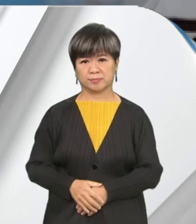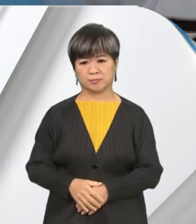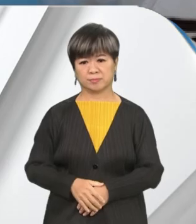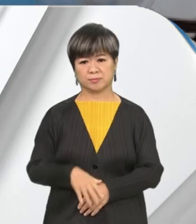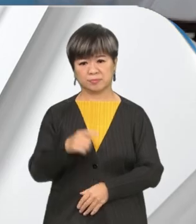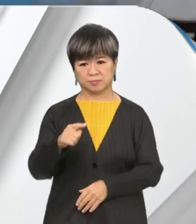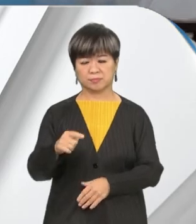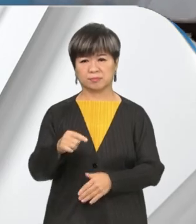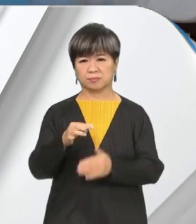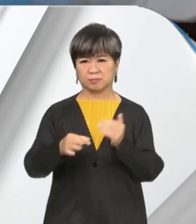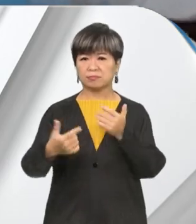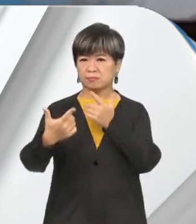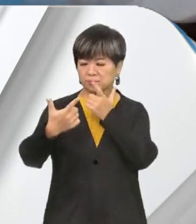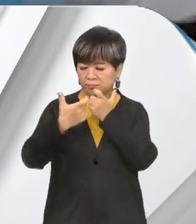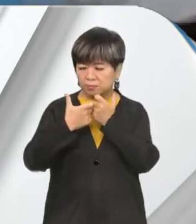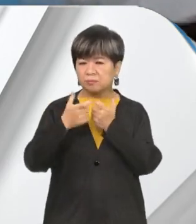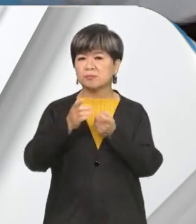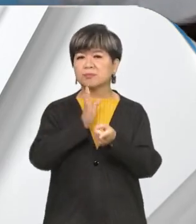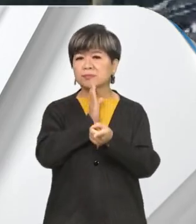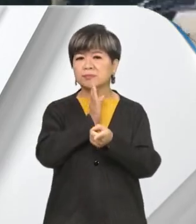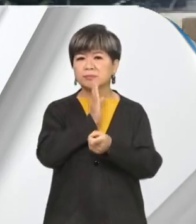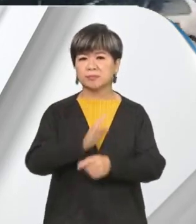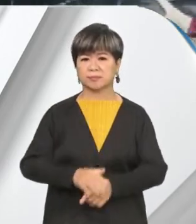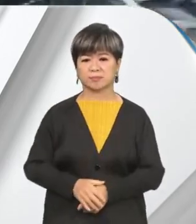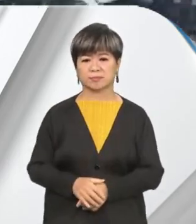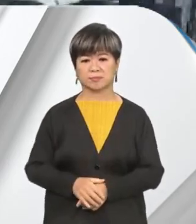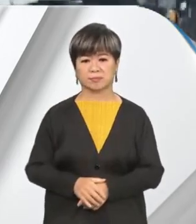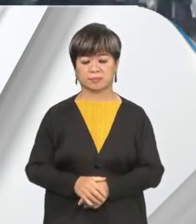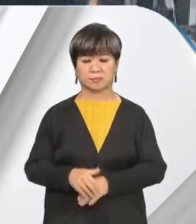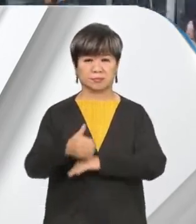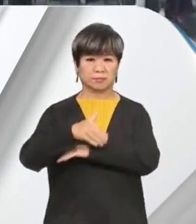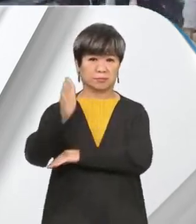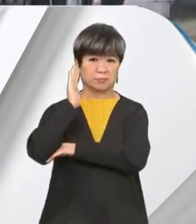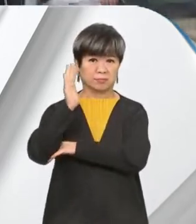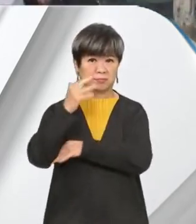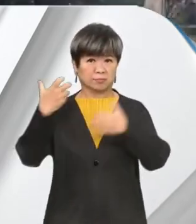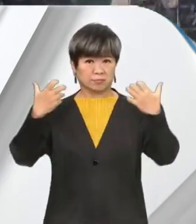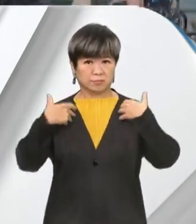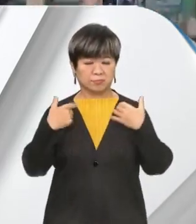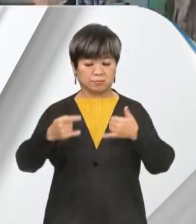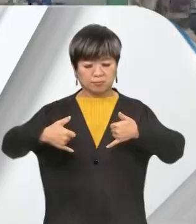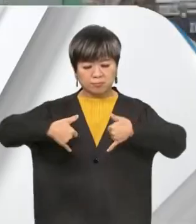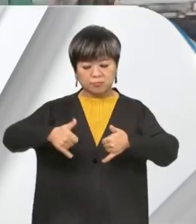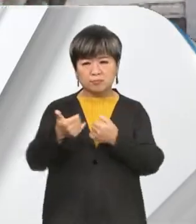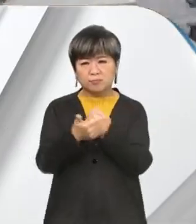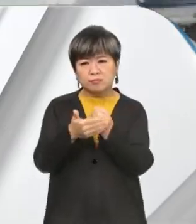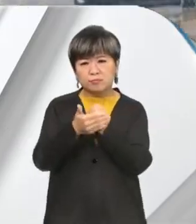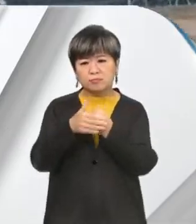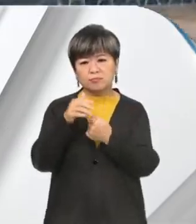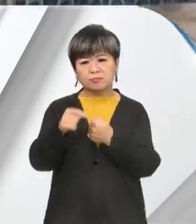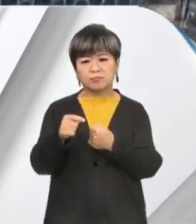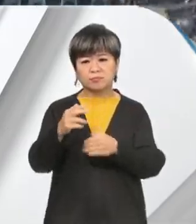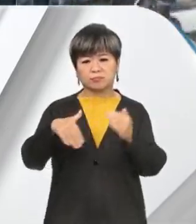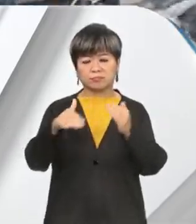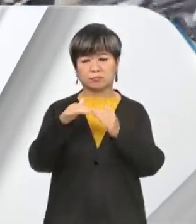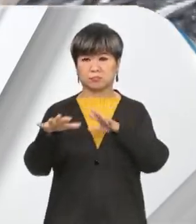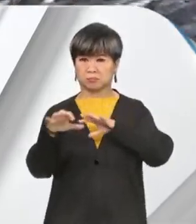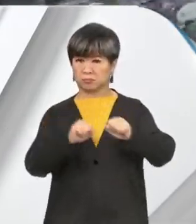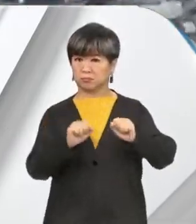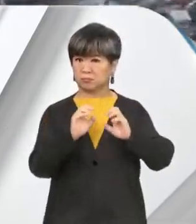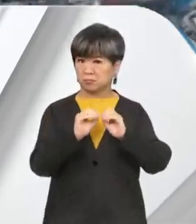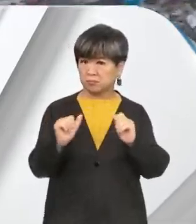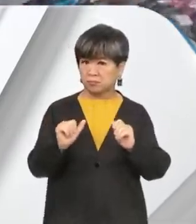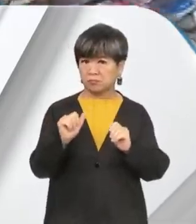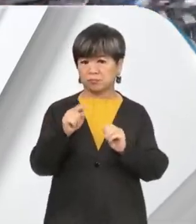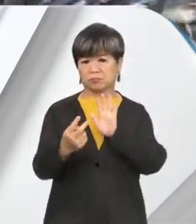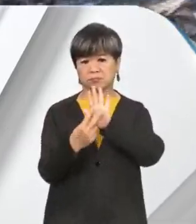样才符合规则的一个情形呢。 现在乡公所爱来接受养护，公所来过学校签到公有地，学校